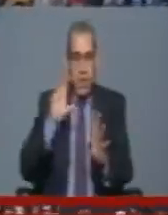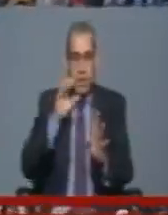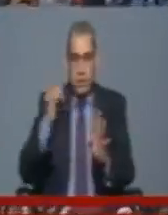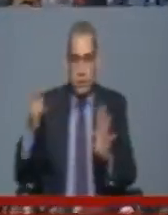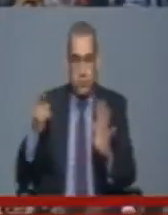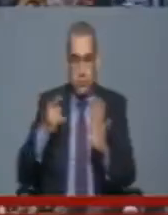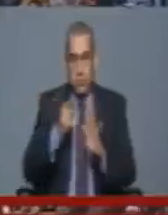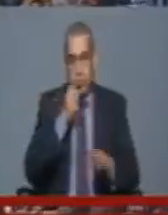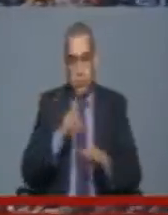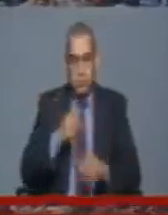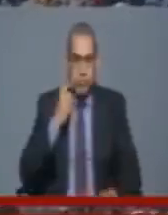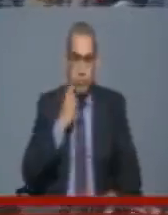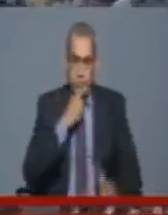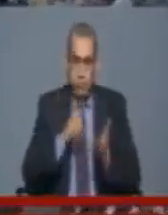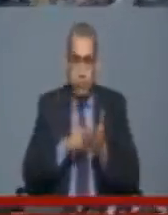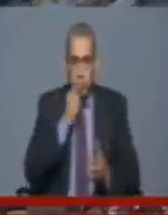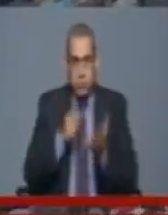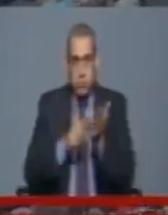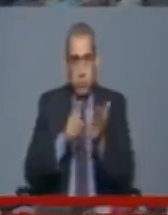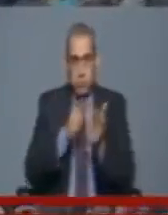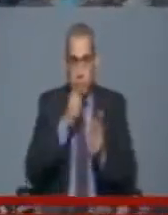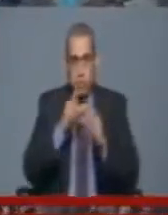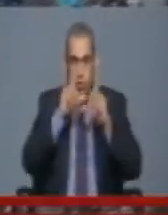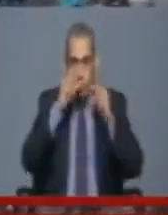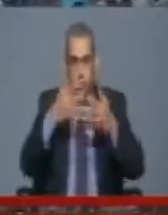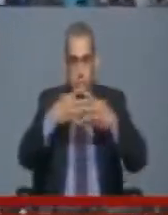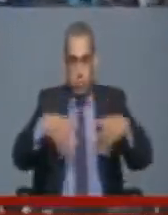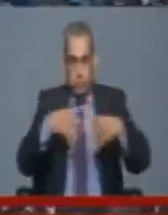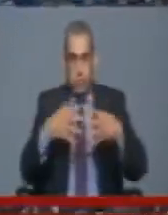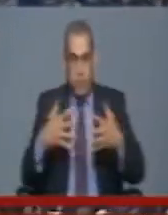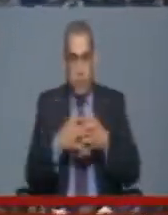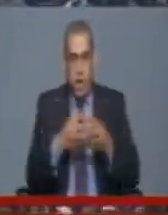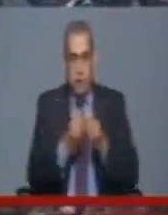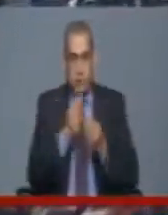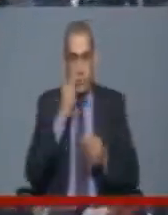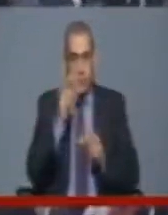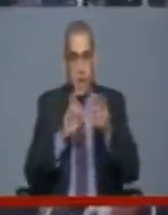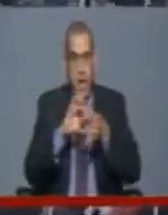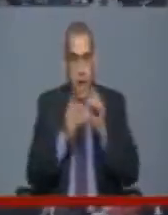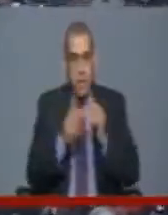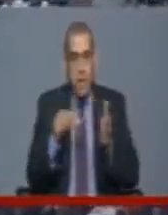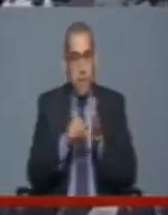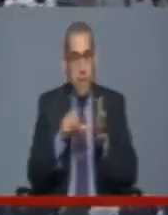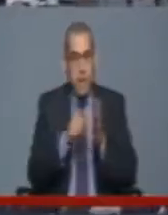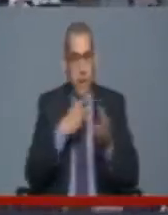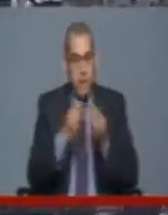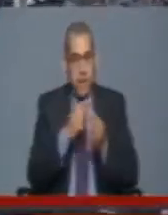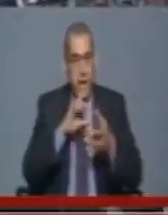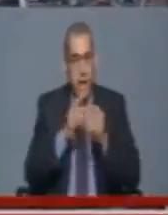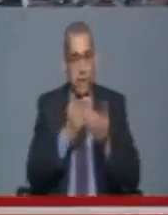أيضا الرئيس على اتخاذ صورة تذكارية مع جمعيات المجتمع المدني مما ساهمت